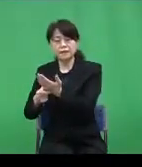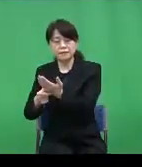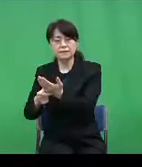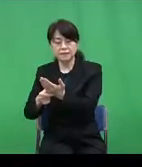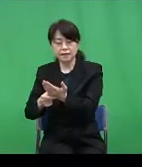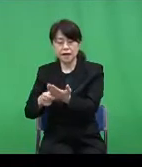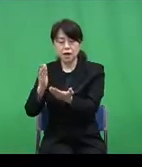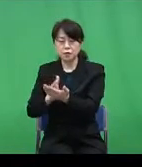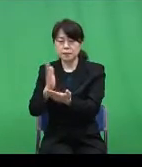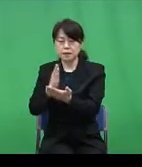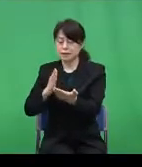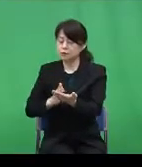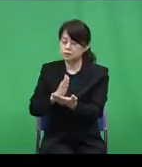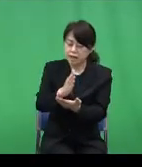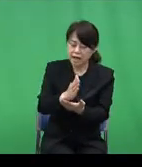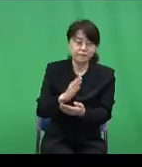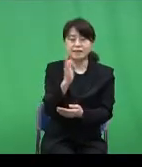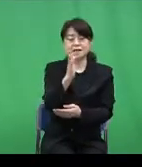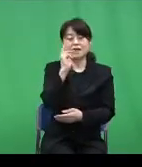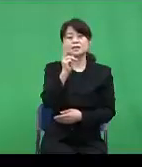その高岡なりの、